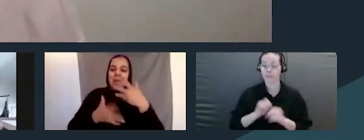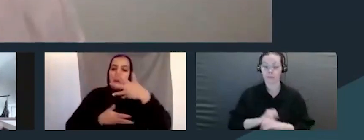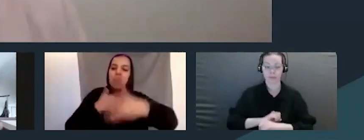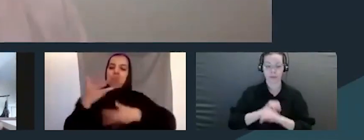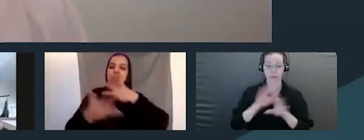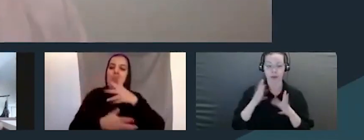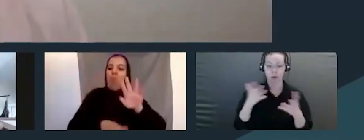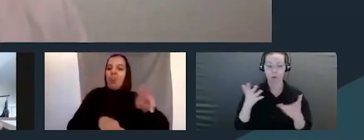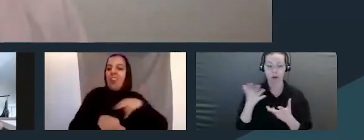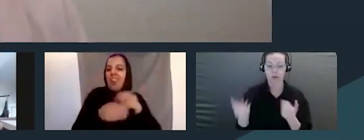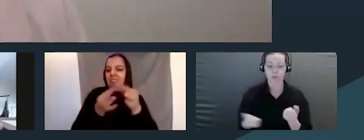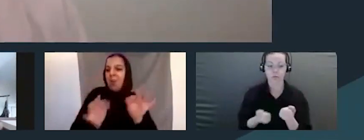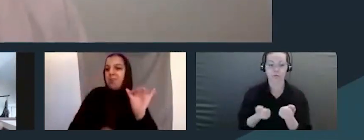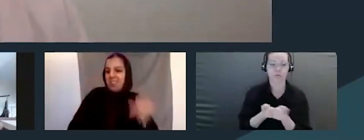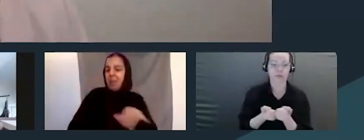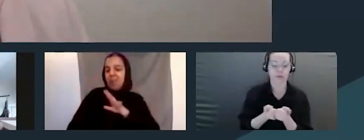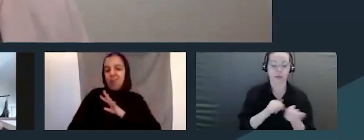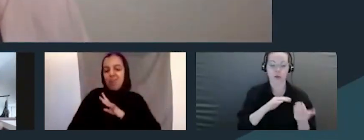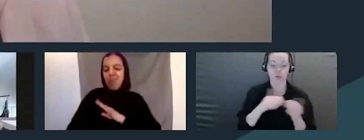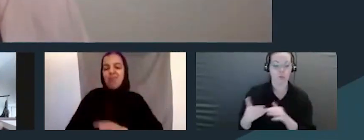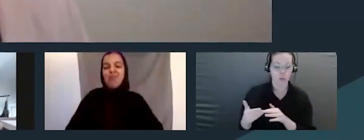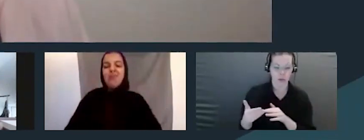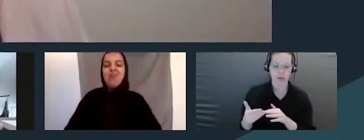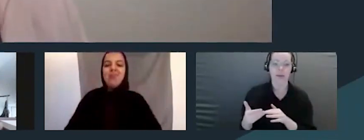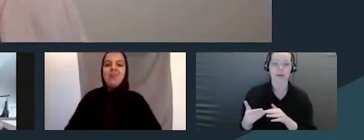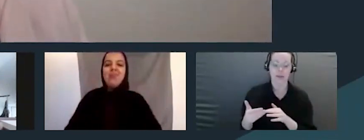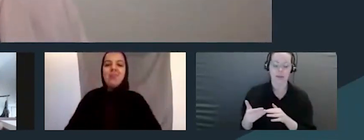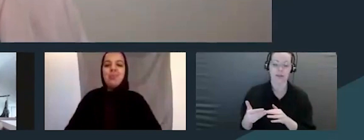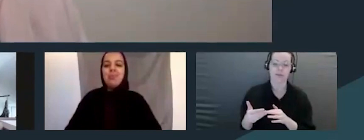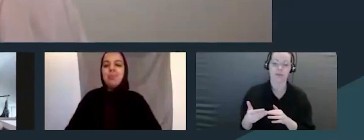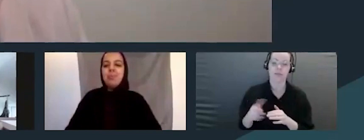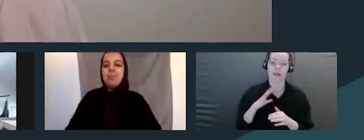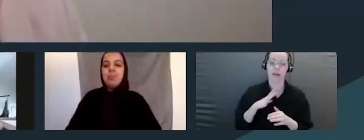offrir cela dans la langue des nouveaux arrivants